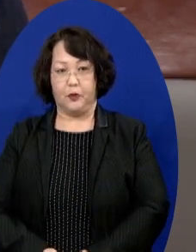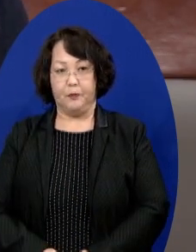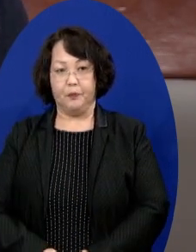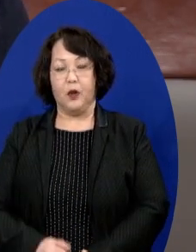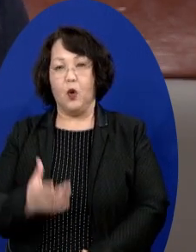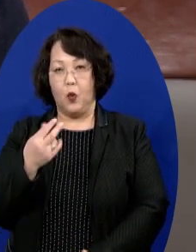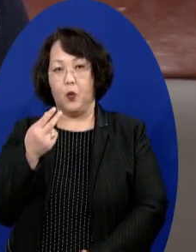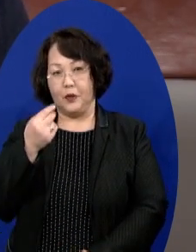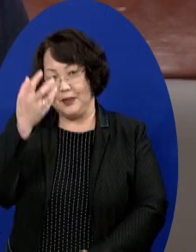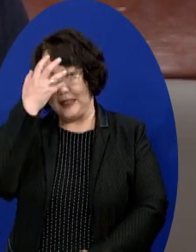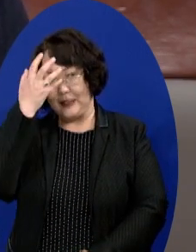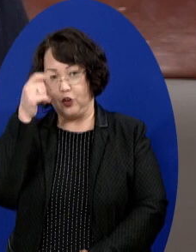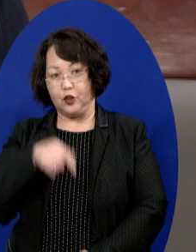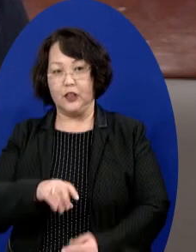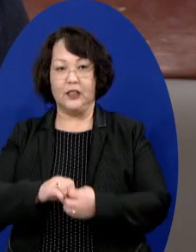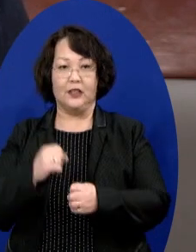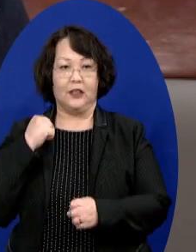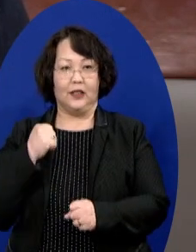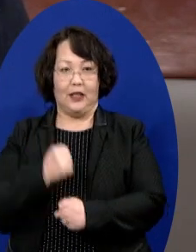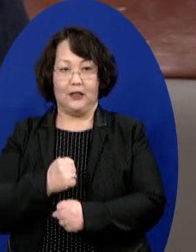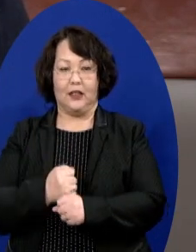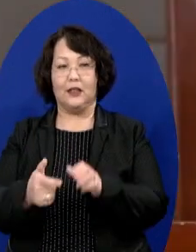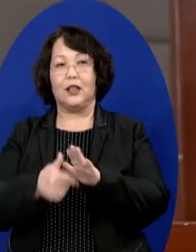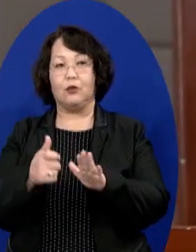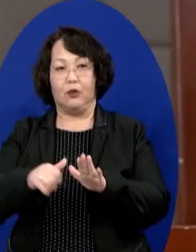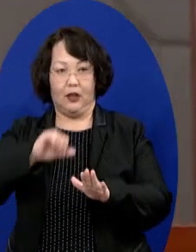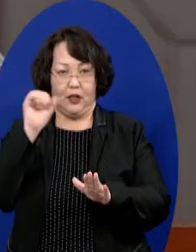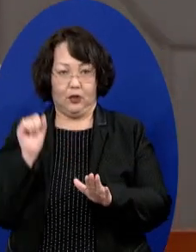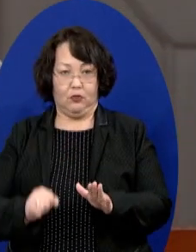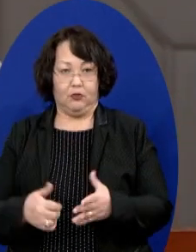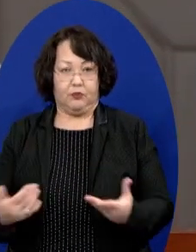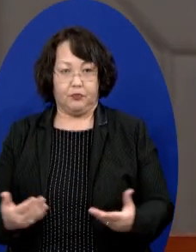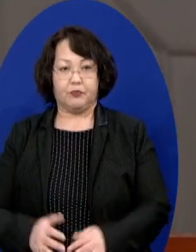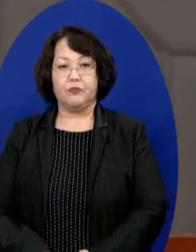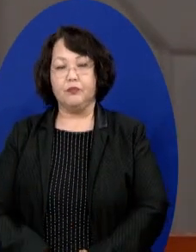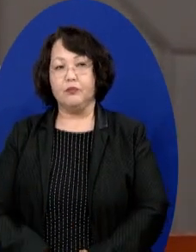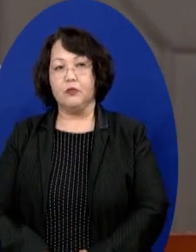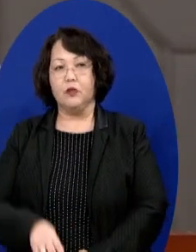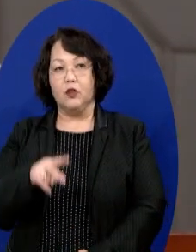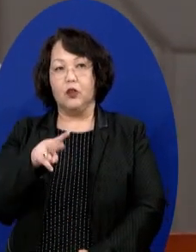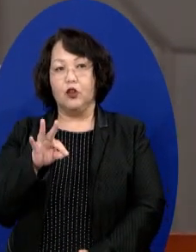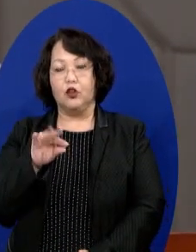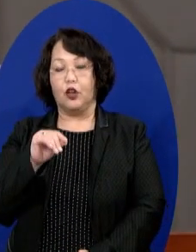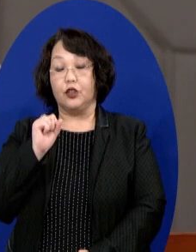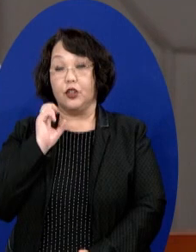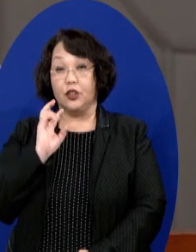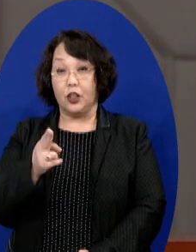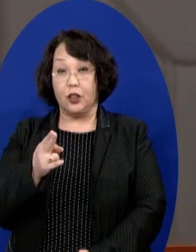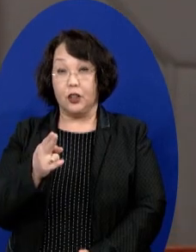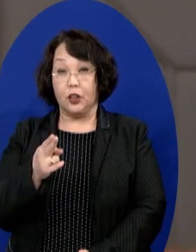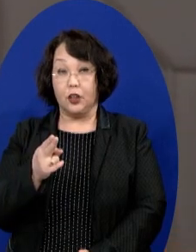Үнэхээр өнөөдөр засгийн газар хийж чадах ажил нэх юм бол татварын л асуудал байна. Логистикийн асуудал, логистикийн үнэ нь өөрөө